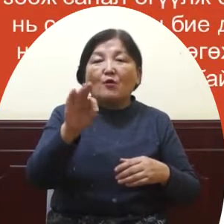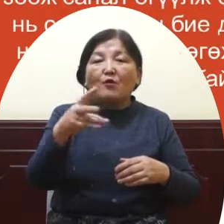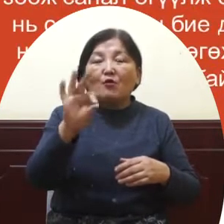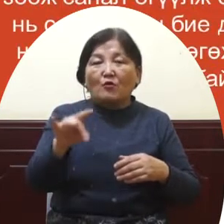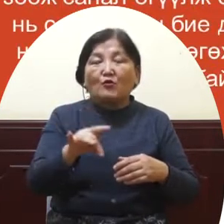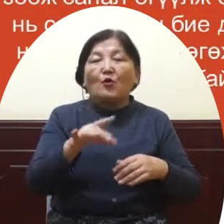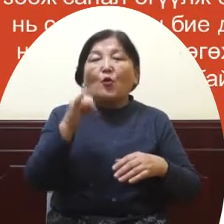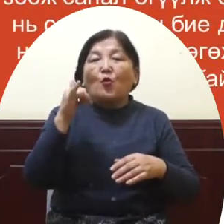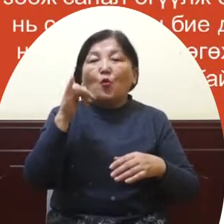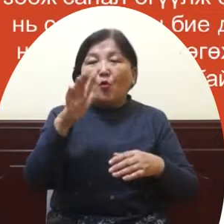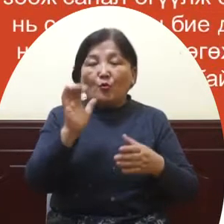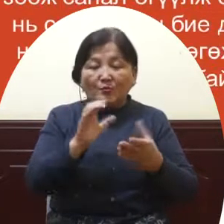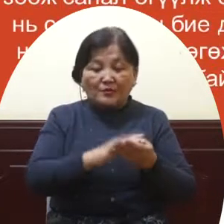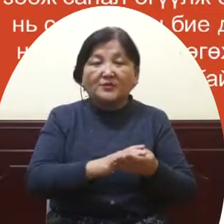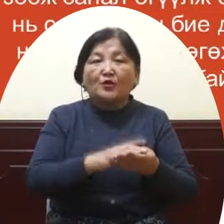тойрог